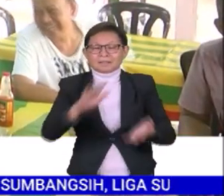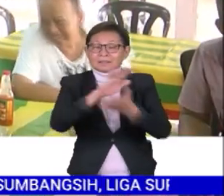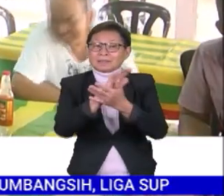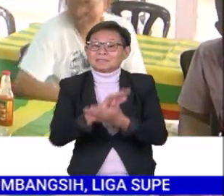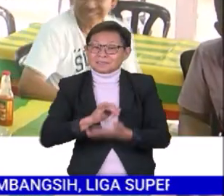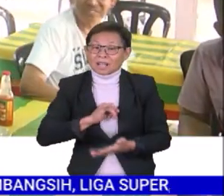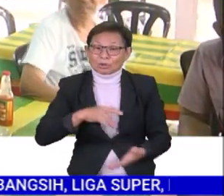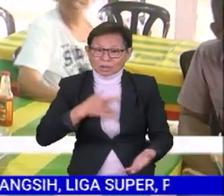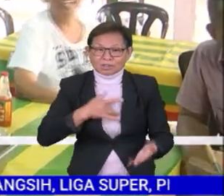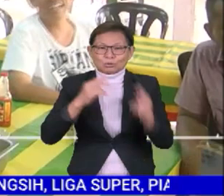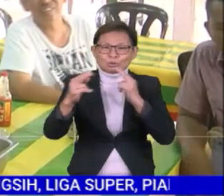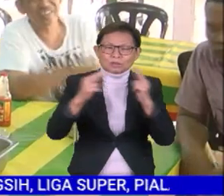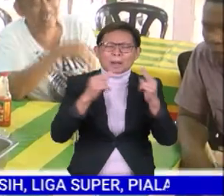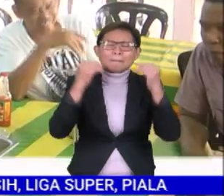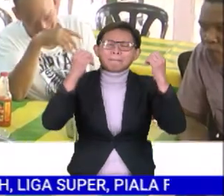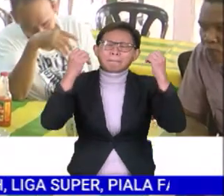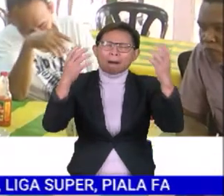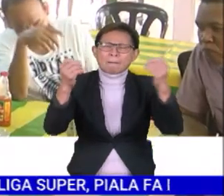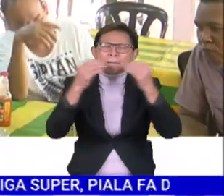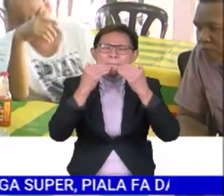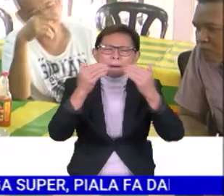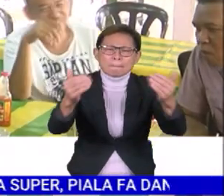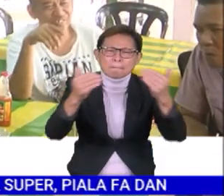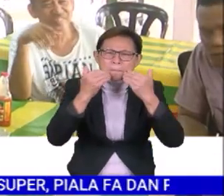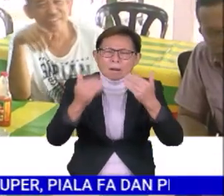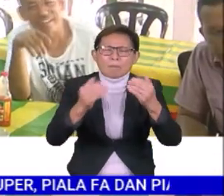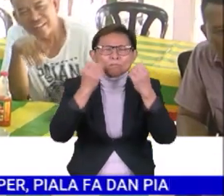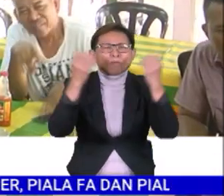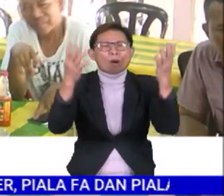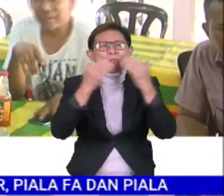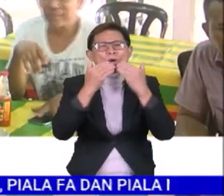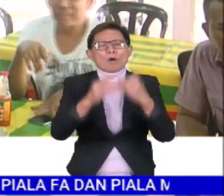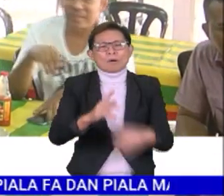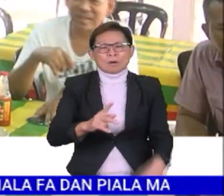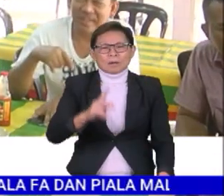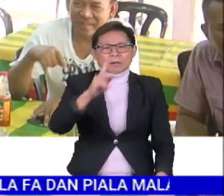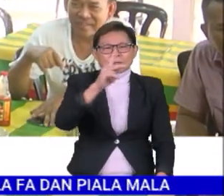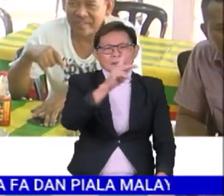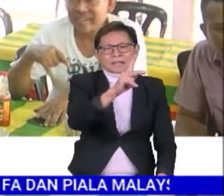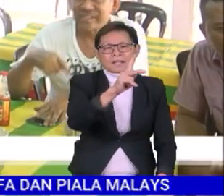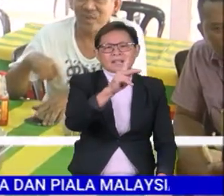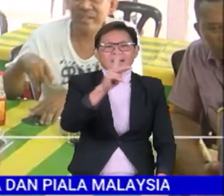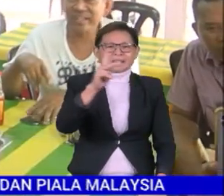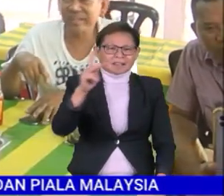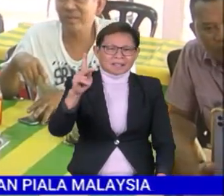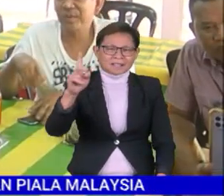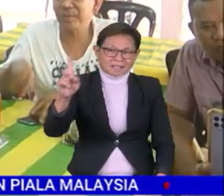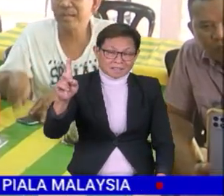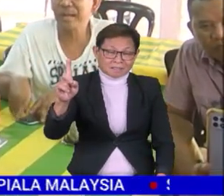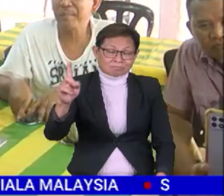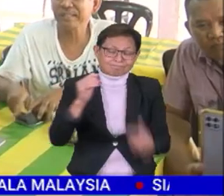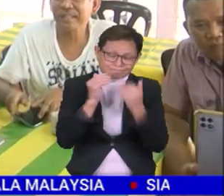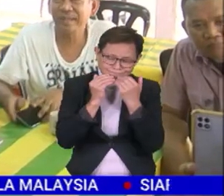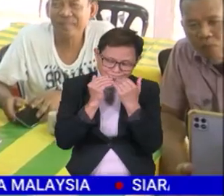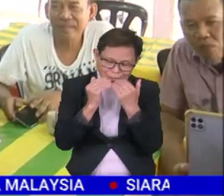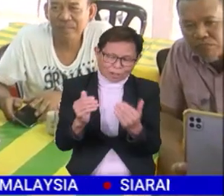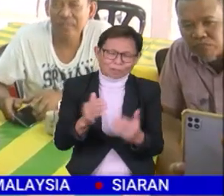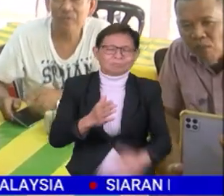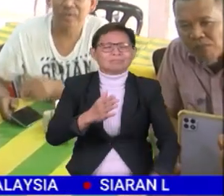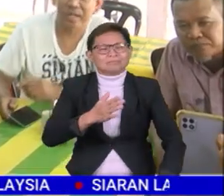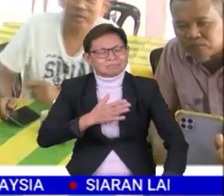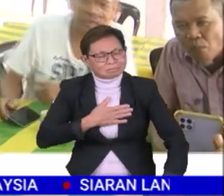rasa, saya ucapkan banyak terima kasihlah kepada Kementerian Komunikasi dan Digital yang